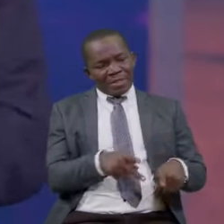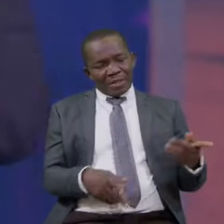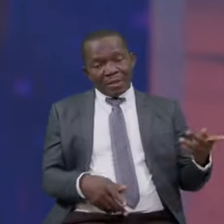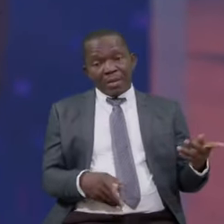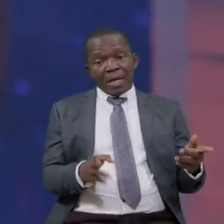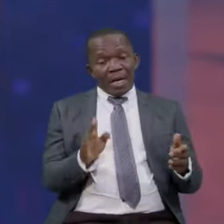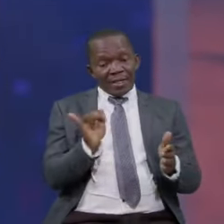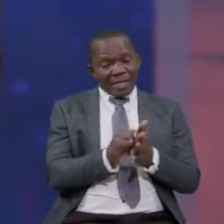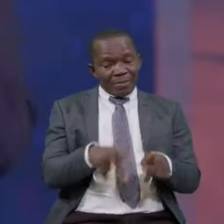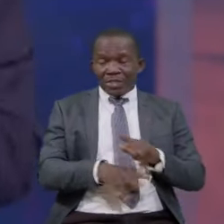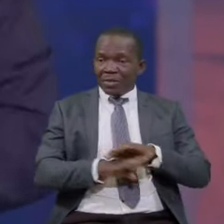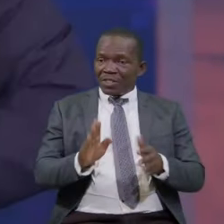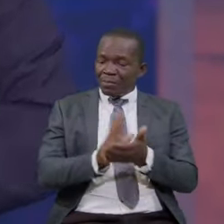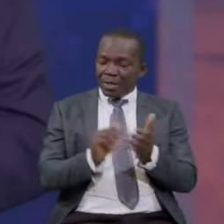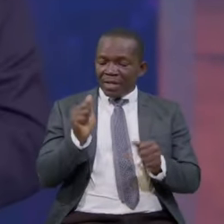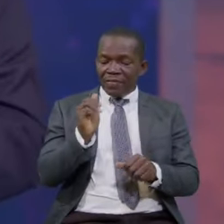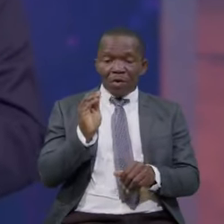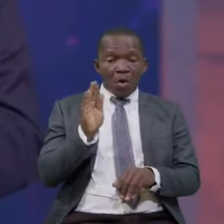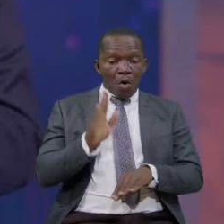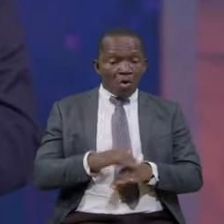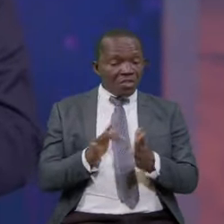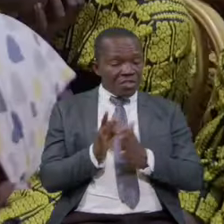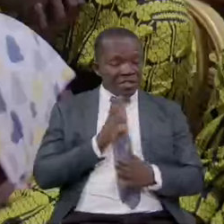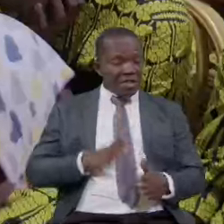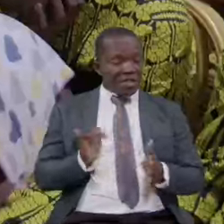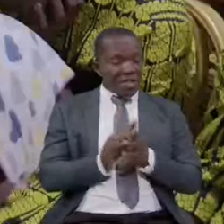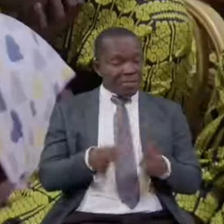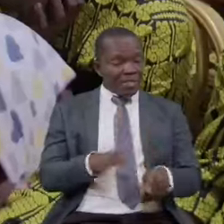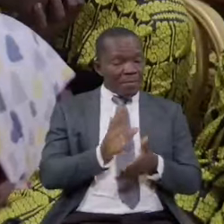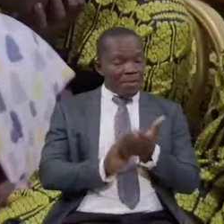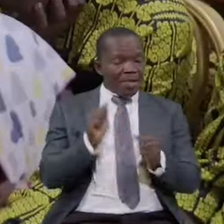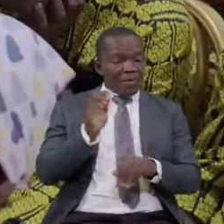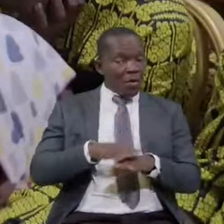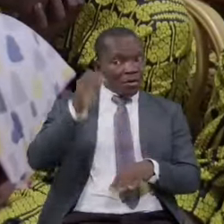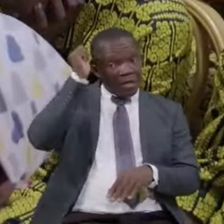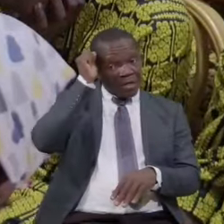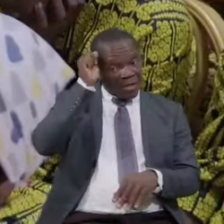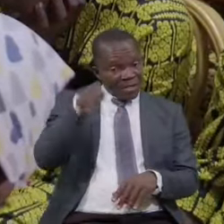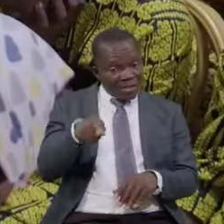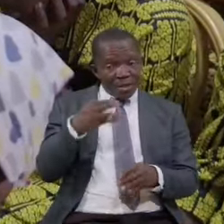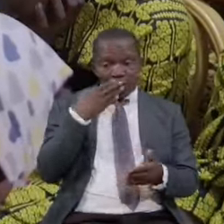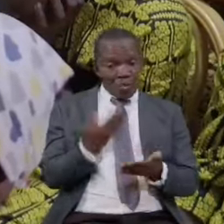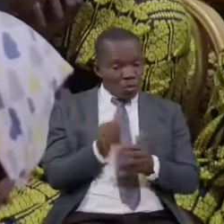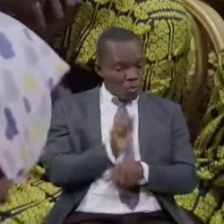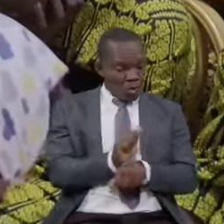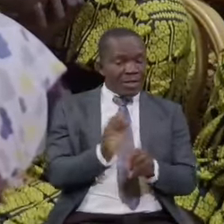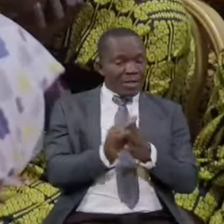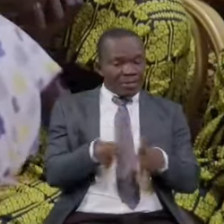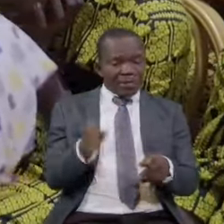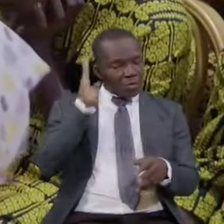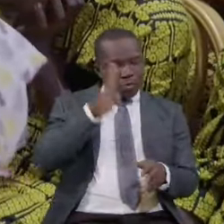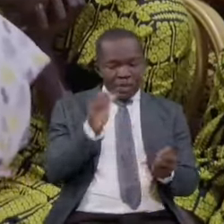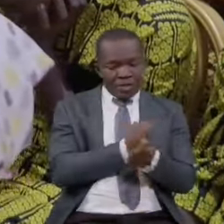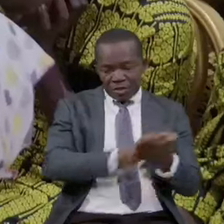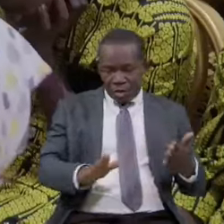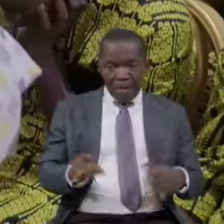Seigneur jésusch il croi seulement à leurs bonnes œuvres ils vont périr mais toi tu ne périras pas c'est